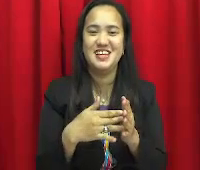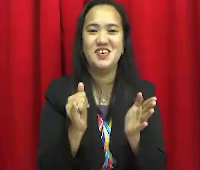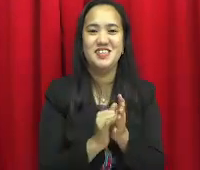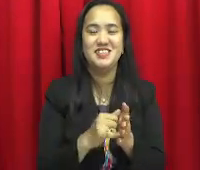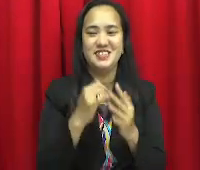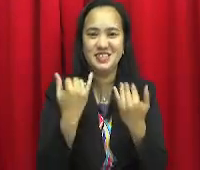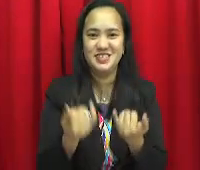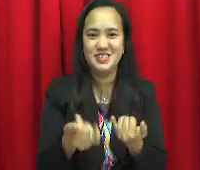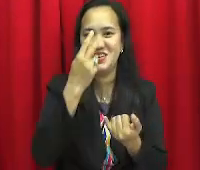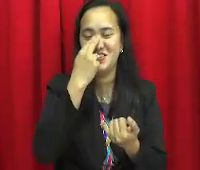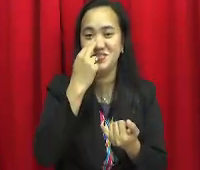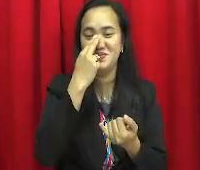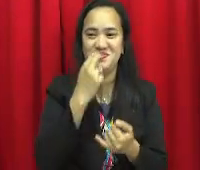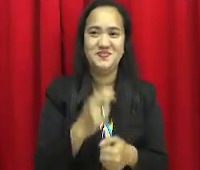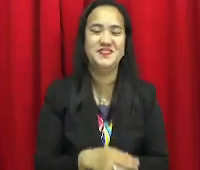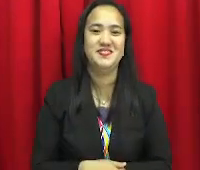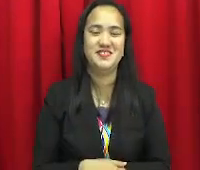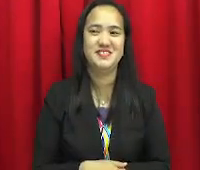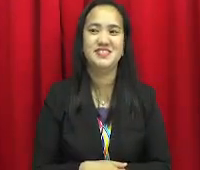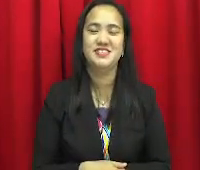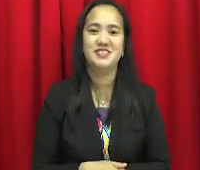Doon siya masaya eh.